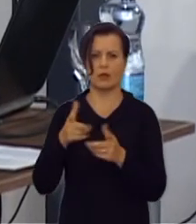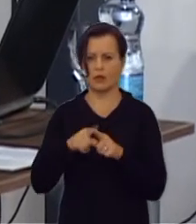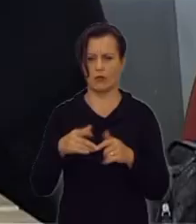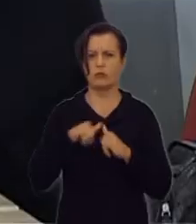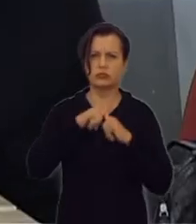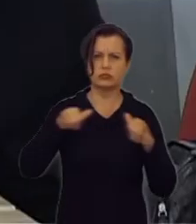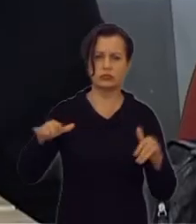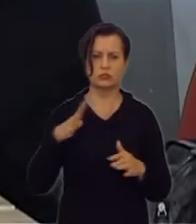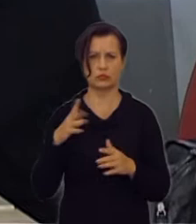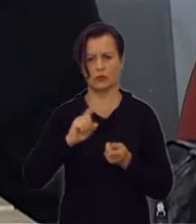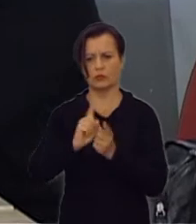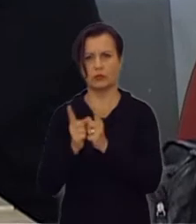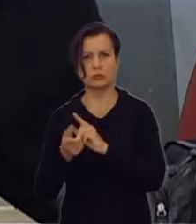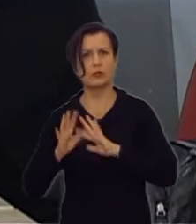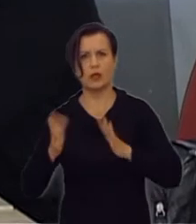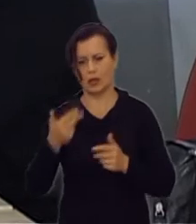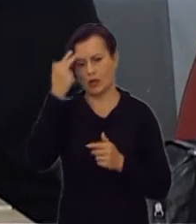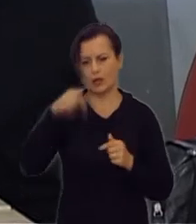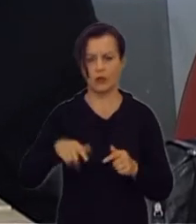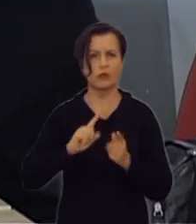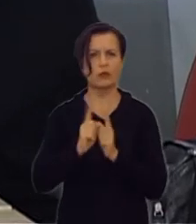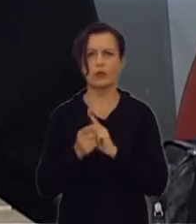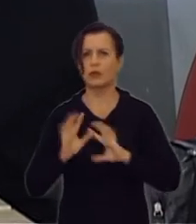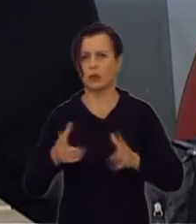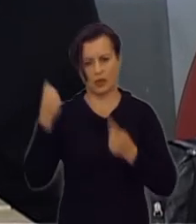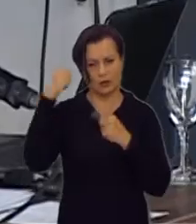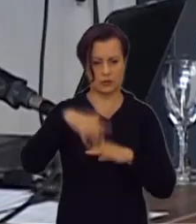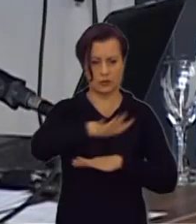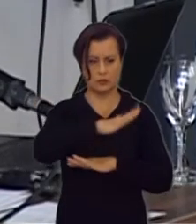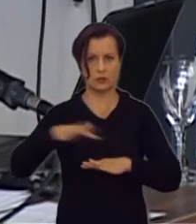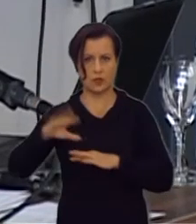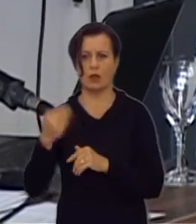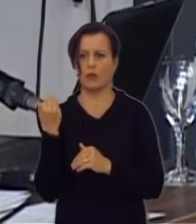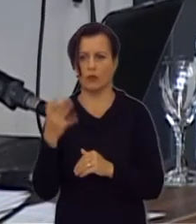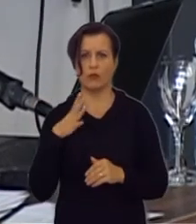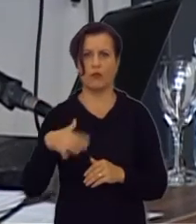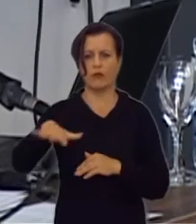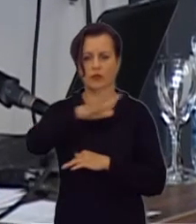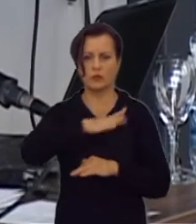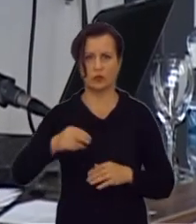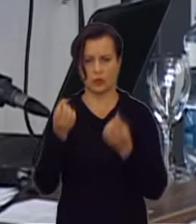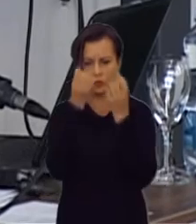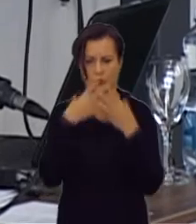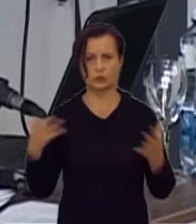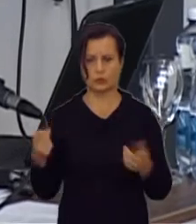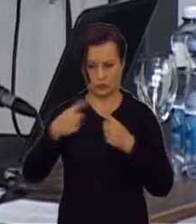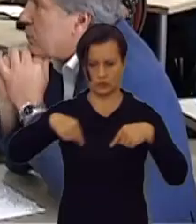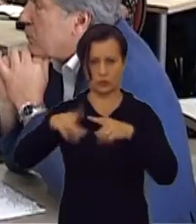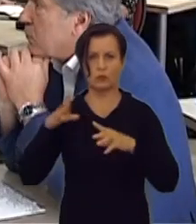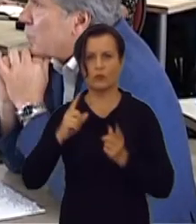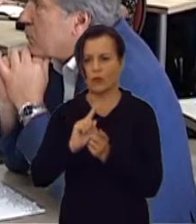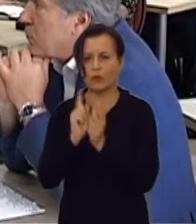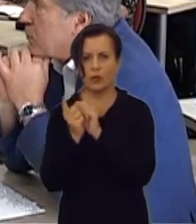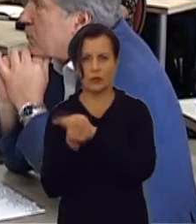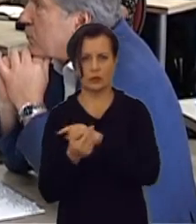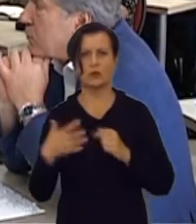ir inovatyvumą, ką reformacija pakeitė Lietuvoje ir kitose šalyse, kuriuose visuomenės ir kultūros rytėse poveikis